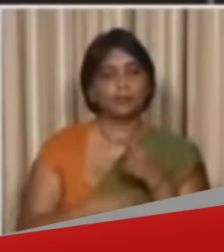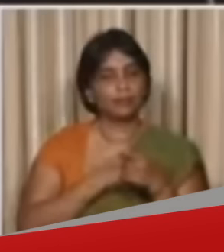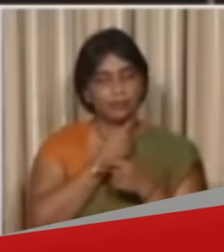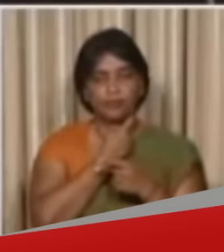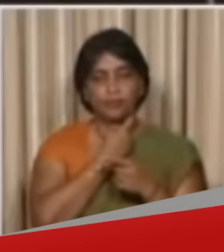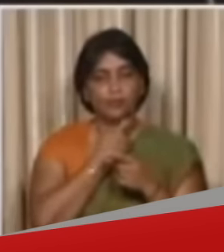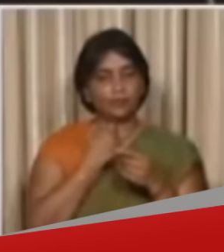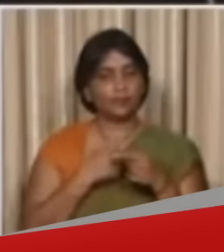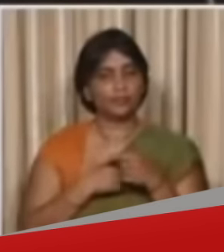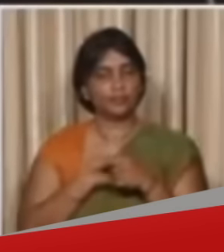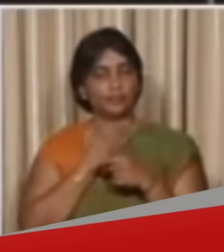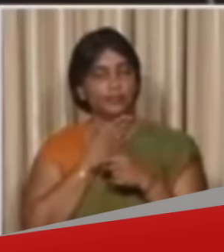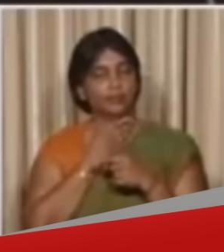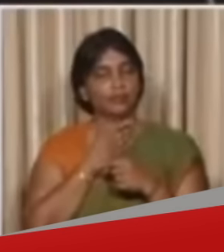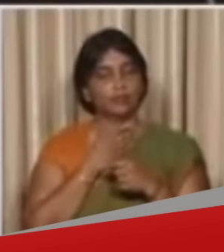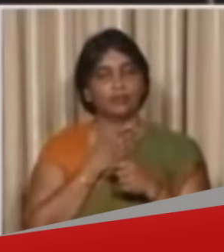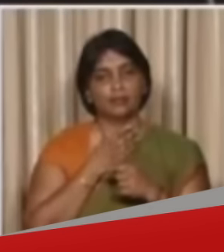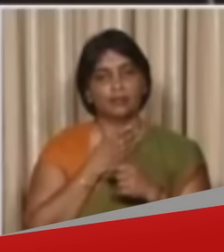ගොනුවේ තියෙනවා